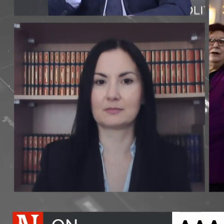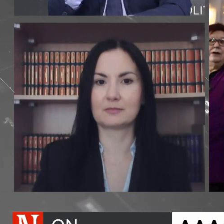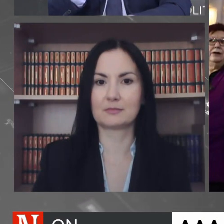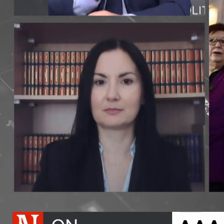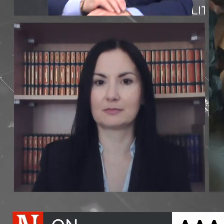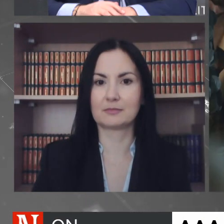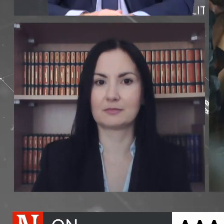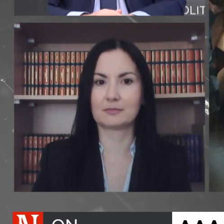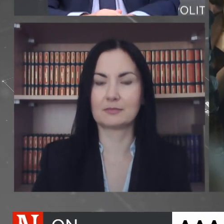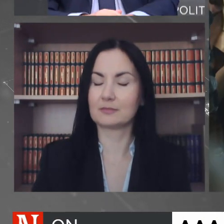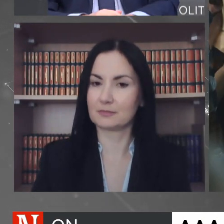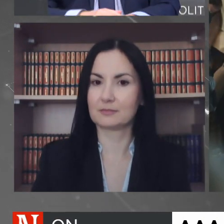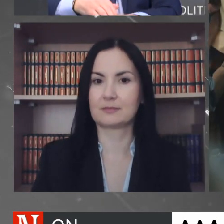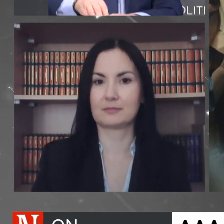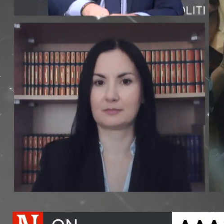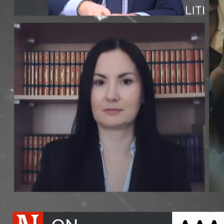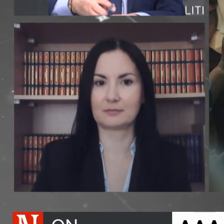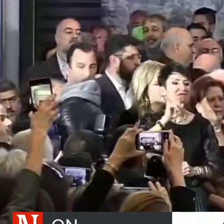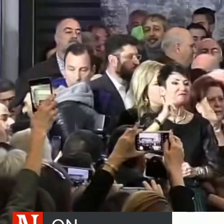Δούκα. Αλεξία, σε ευχαριστώ πολύ.